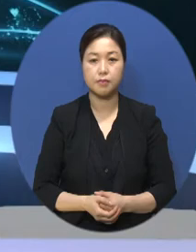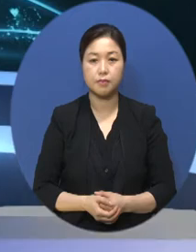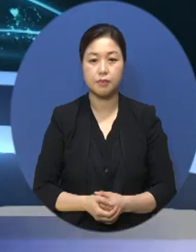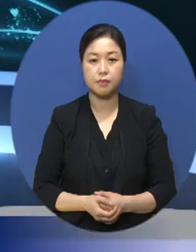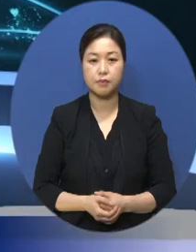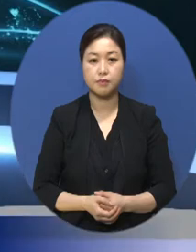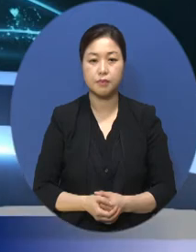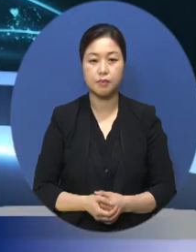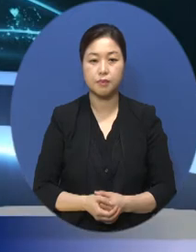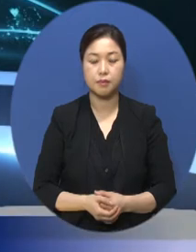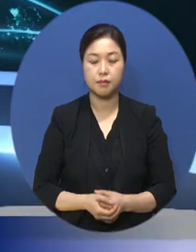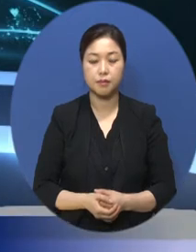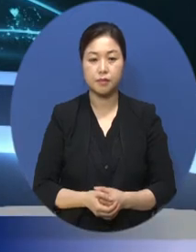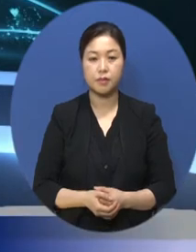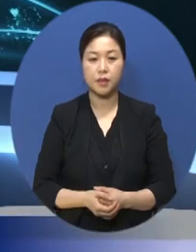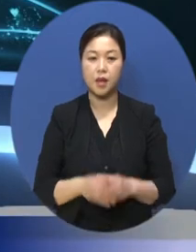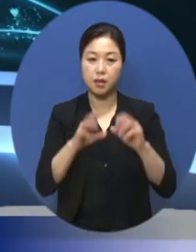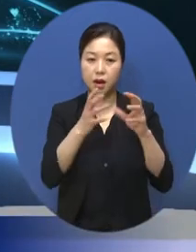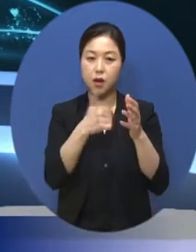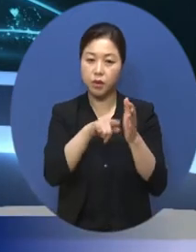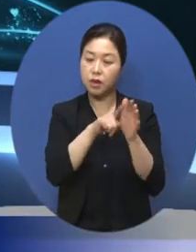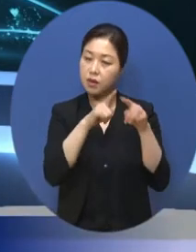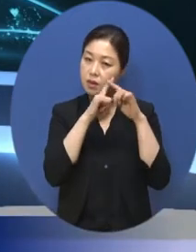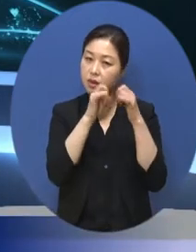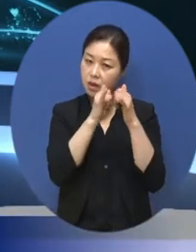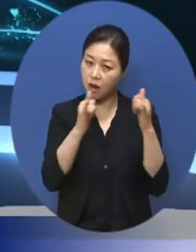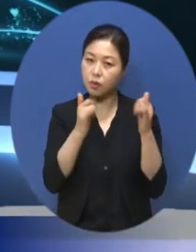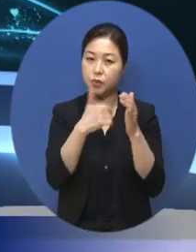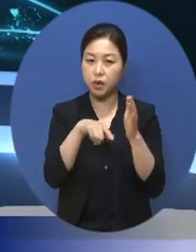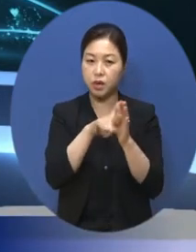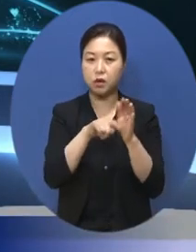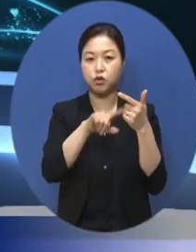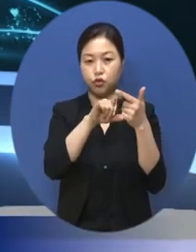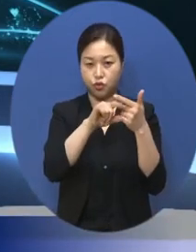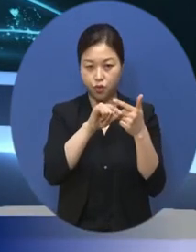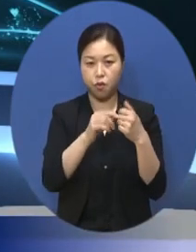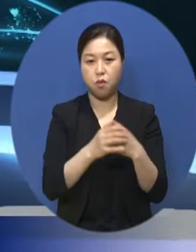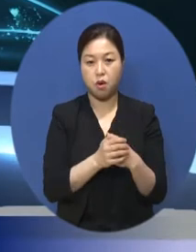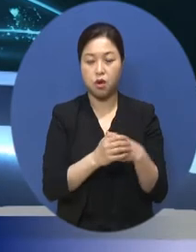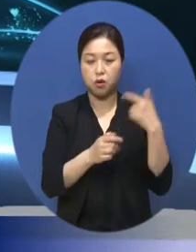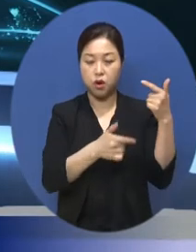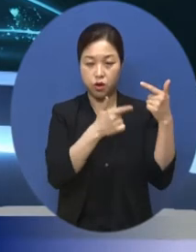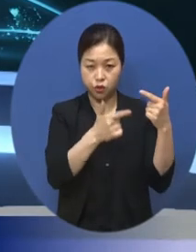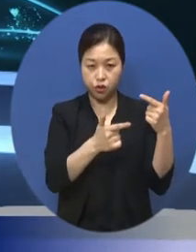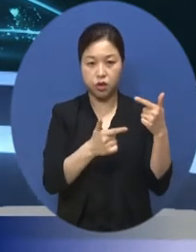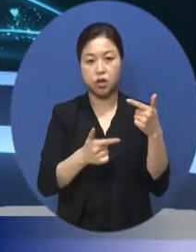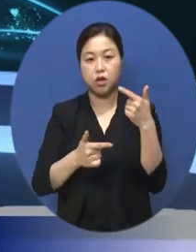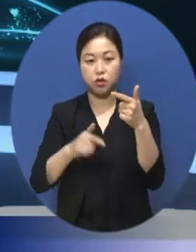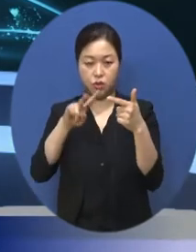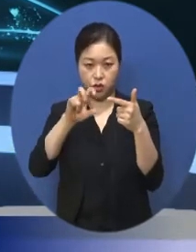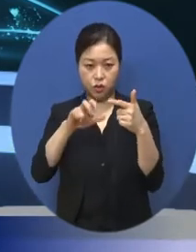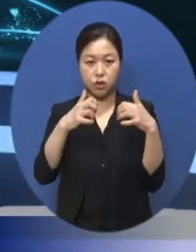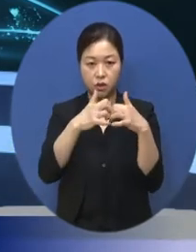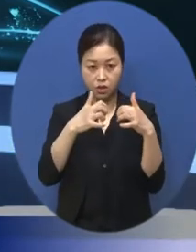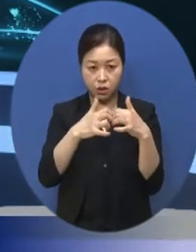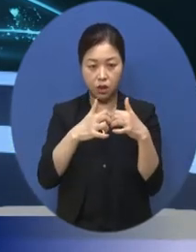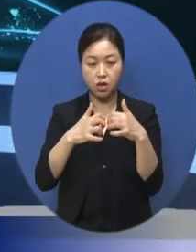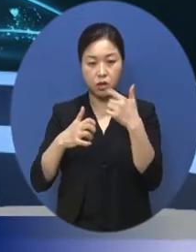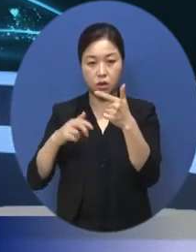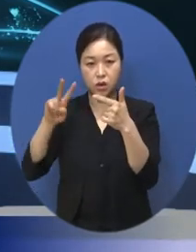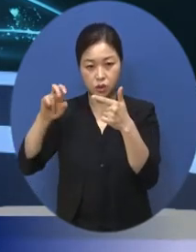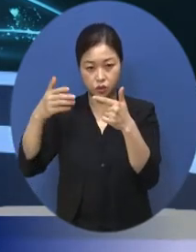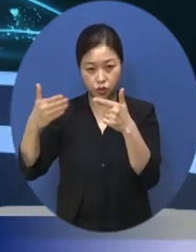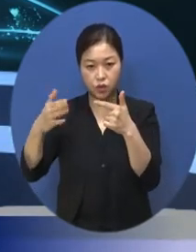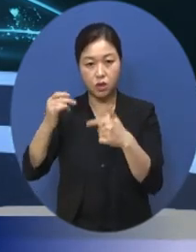호국보훈의달 6월 입니다 현충일 과 6.25 한국전쟁 6 이고 제 2연평해전 이 일어난 달인